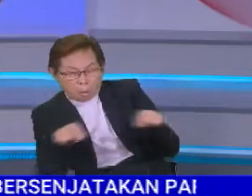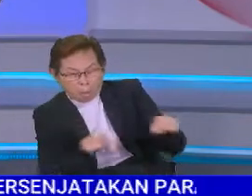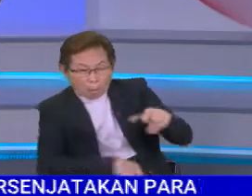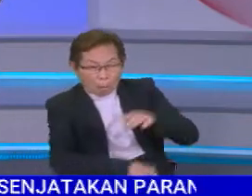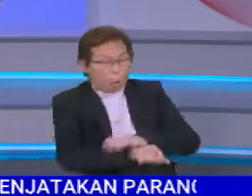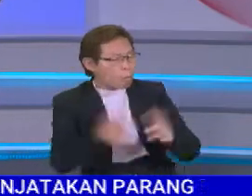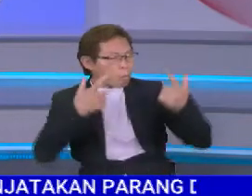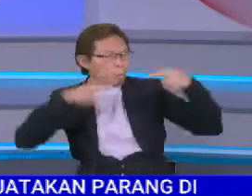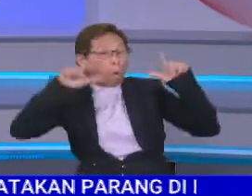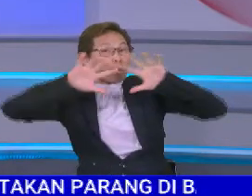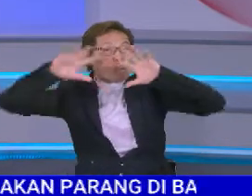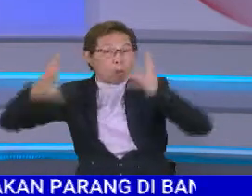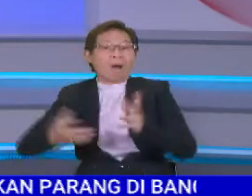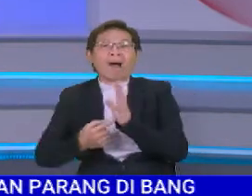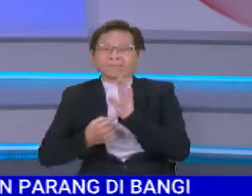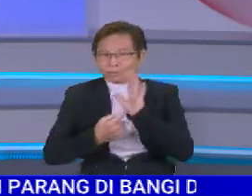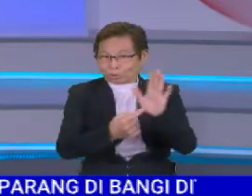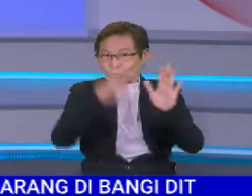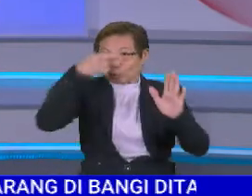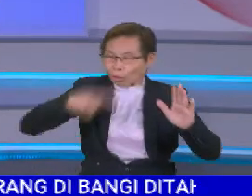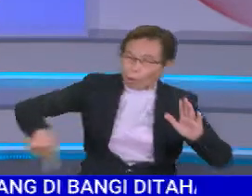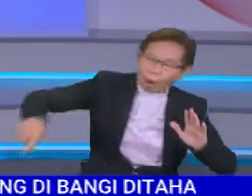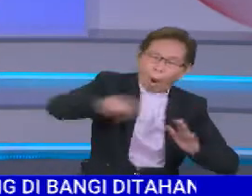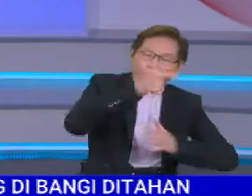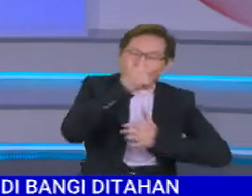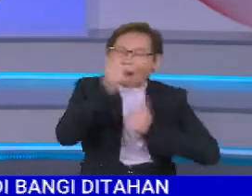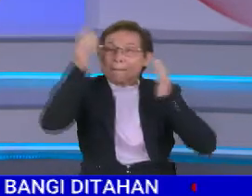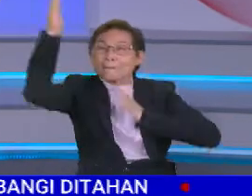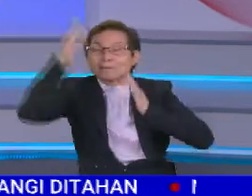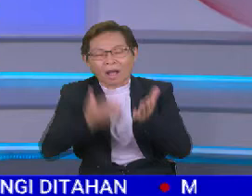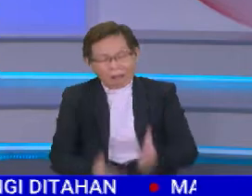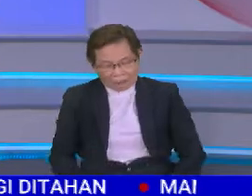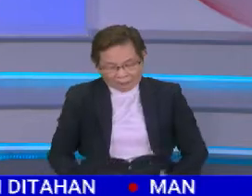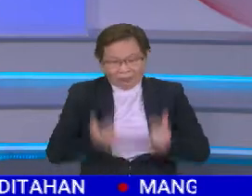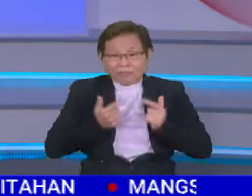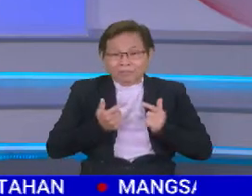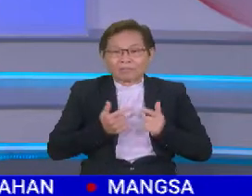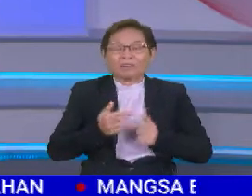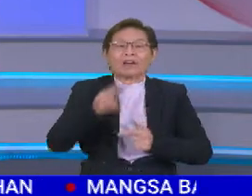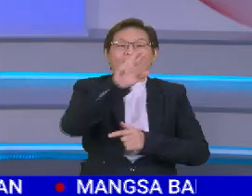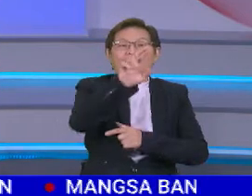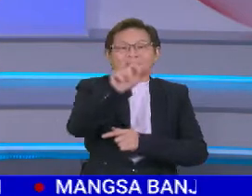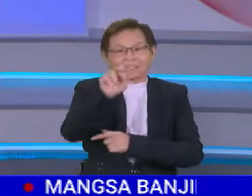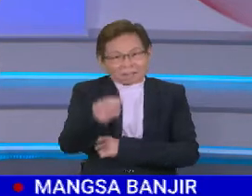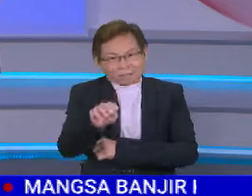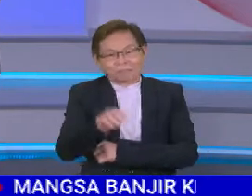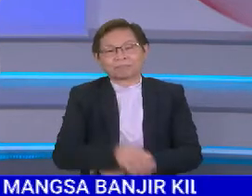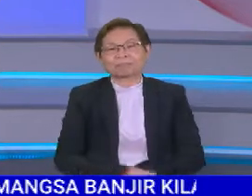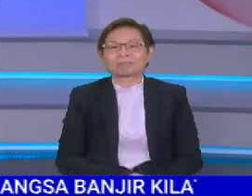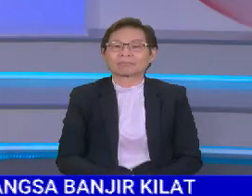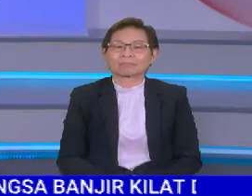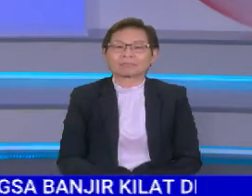di dunia itu pastinya akan disajikan kepada seluruh peminat di Malaysia secara langsung oleh Radio Televisyen Malaysia